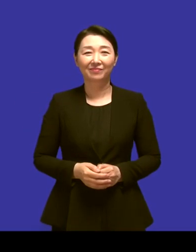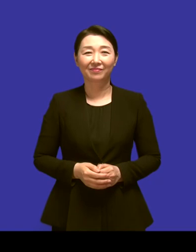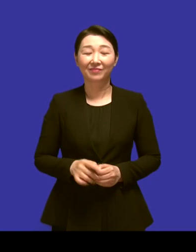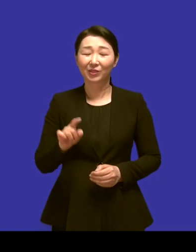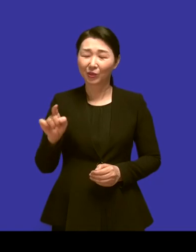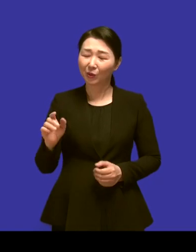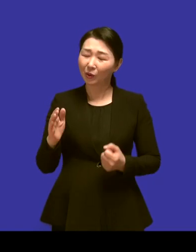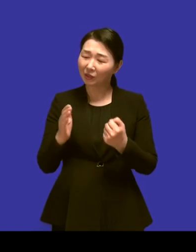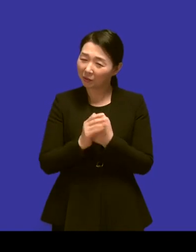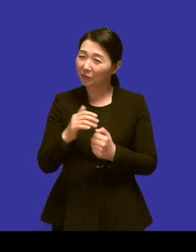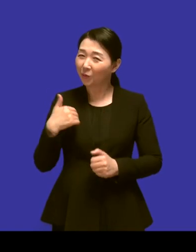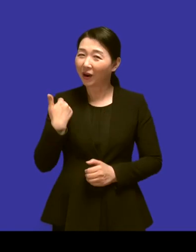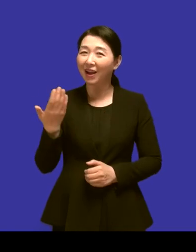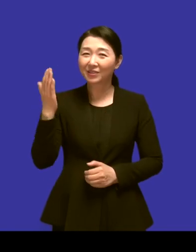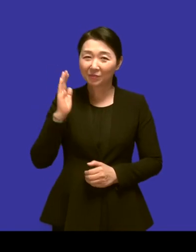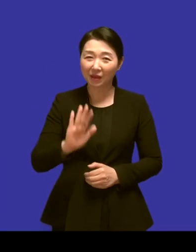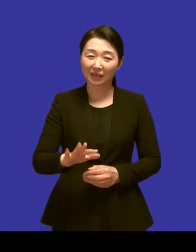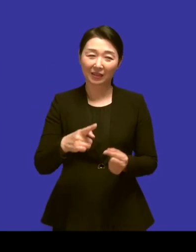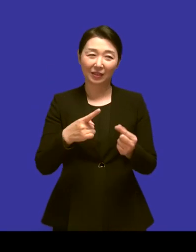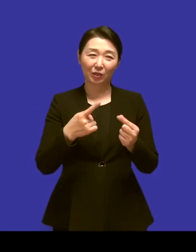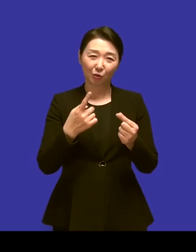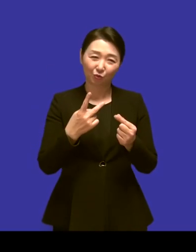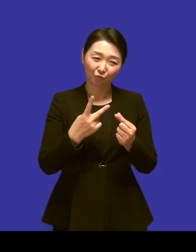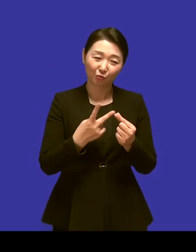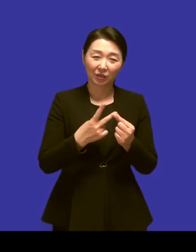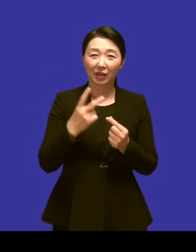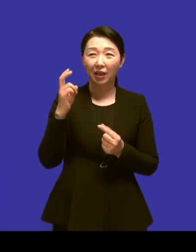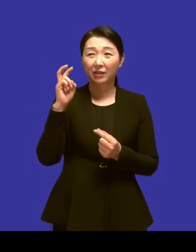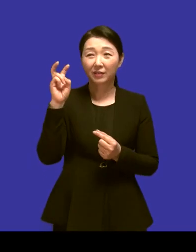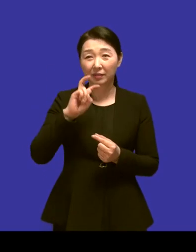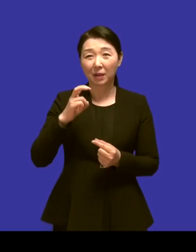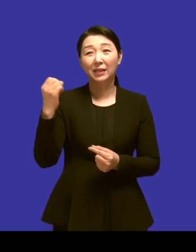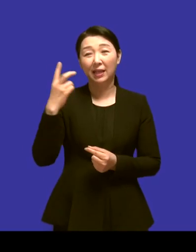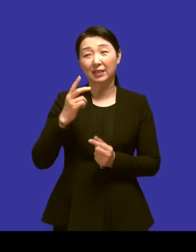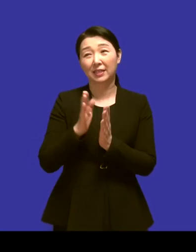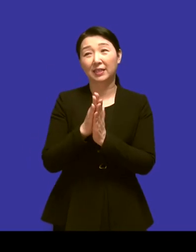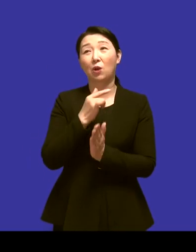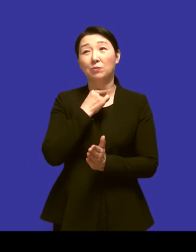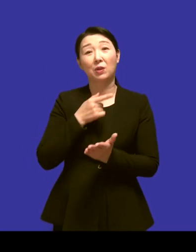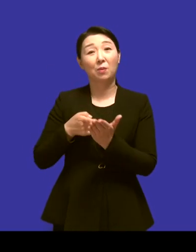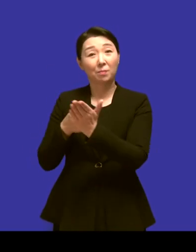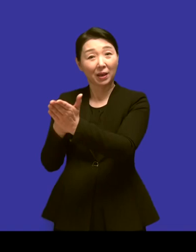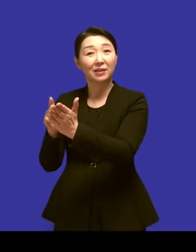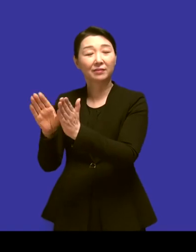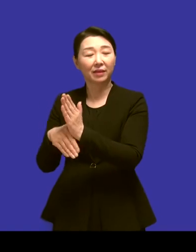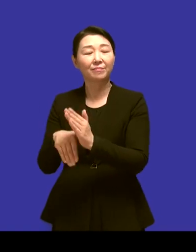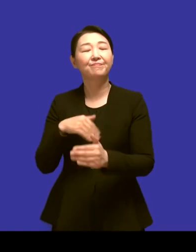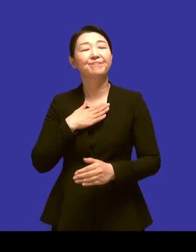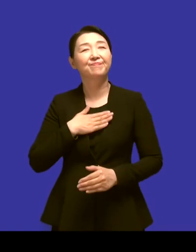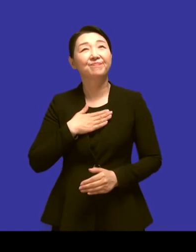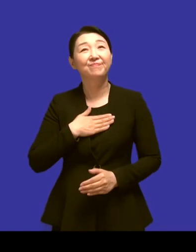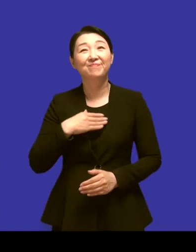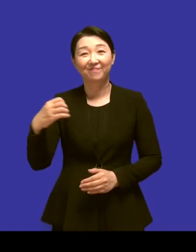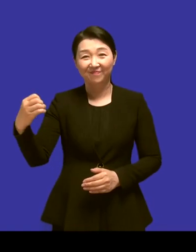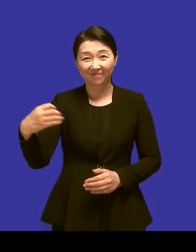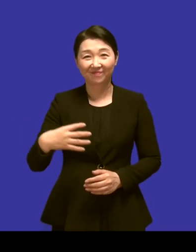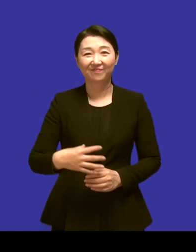때문인지는 모르겠지만 이제 두 번째로 제가 다시 음악을 하고 싶다고 말씀드렸을 때 그래 하시면서 그때